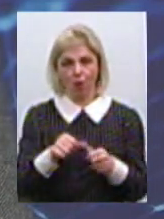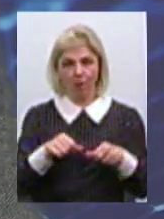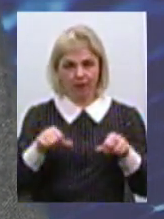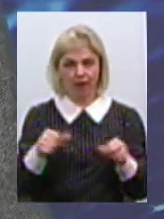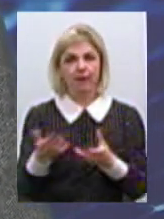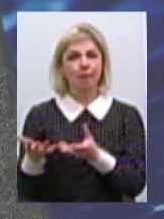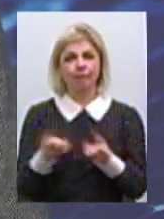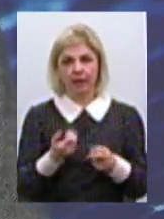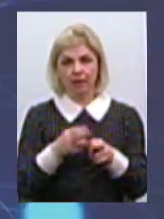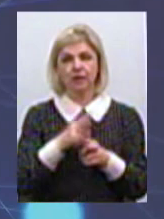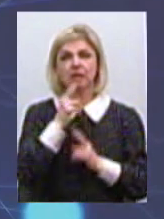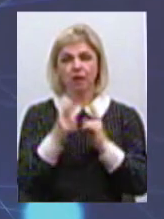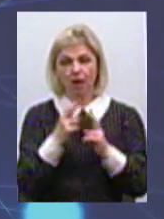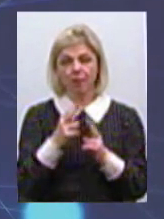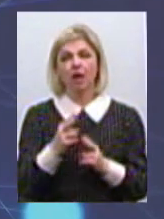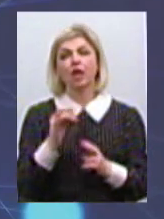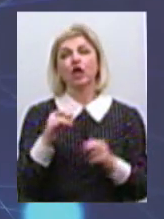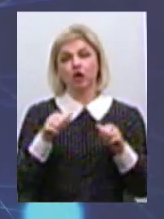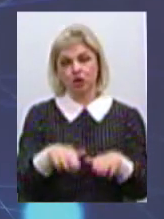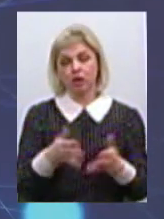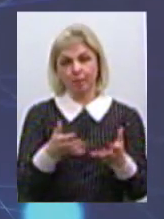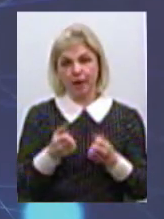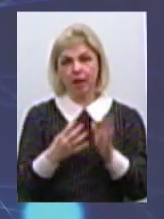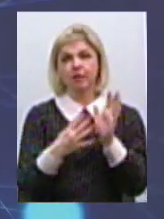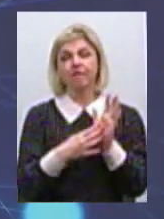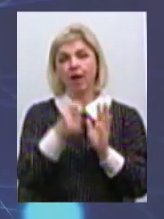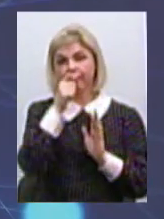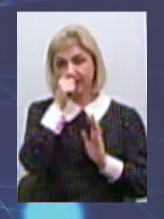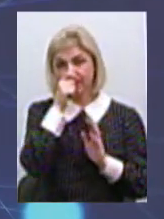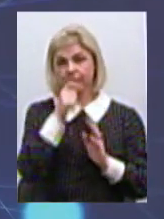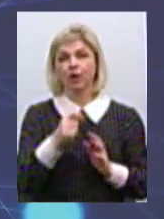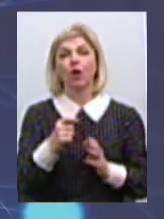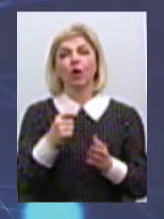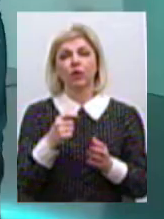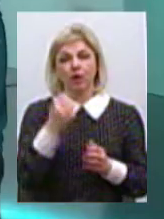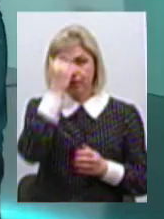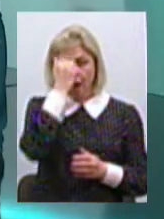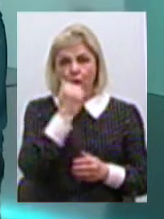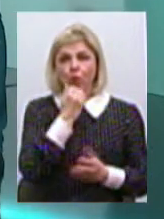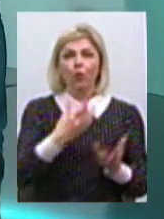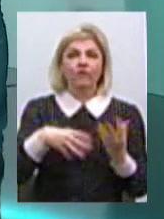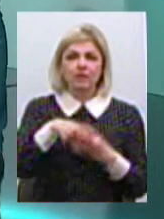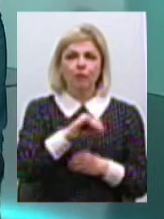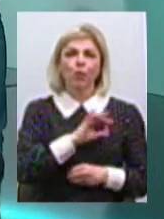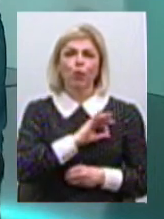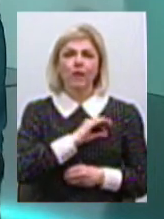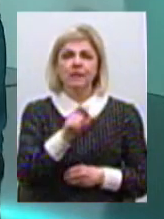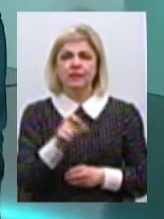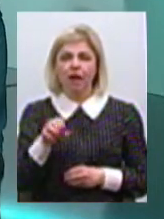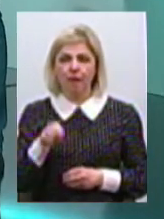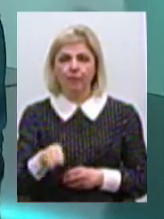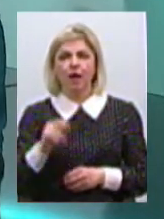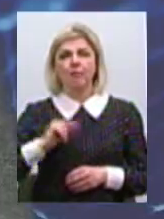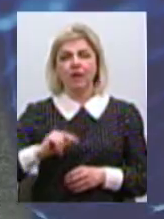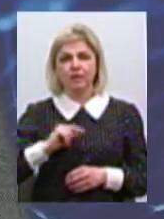міг не приймати, але вирішив прийняти. І 9 квітня у нас, до речі, дякую всім юристам,